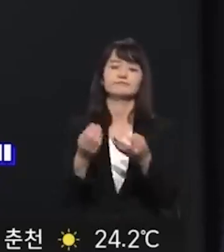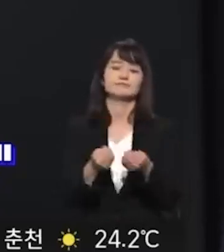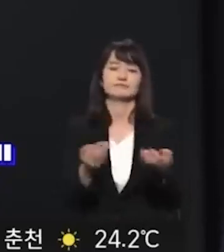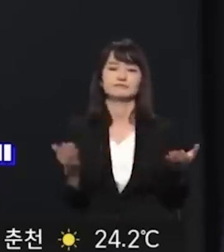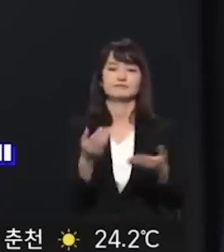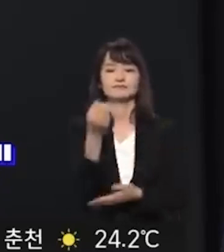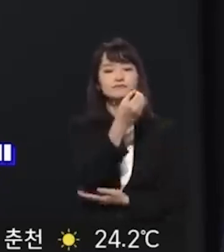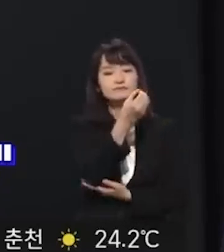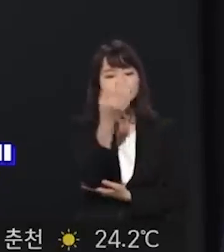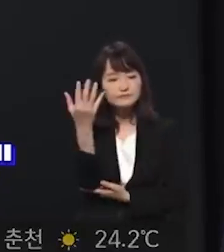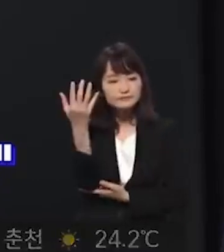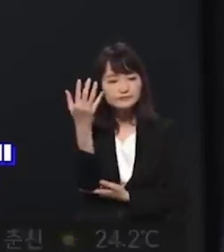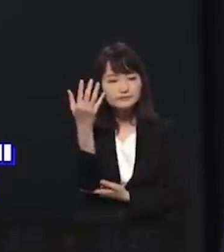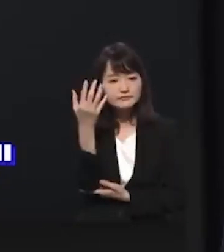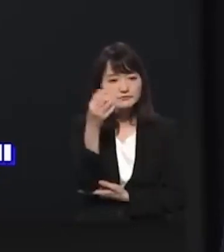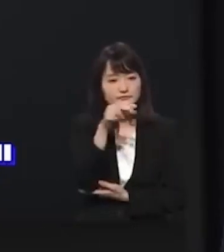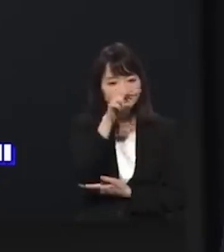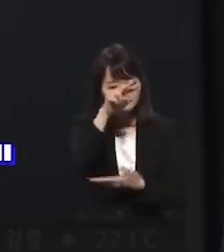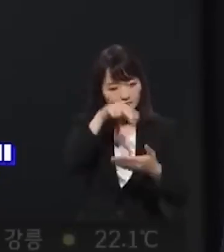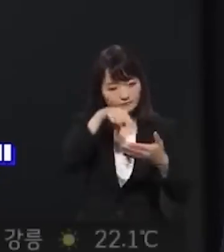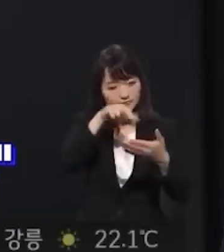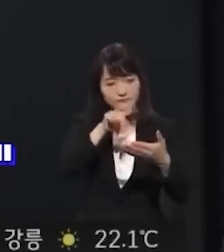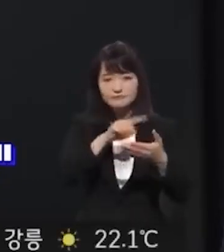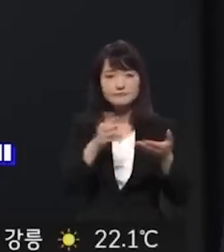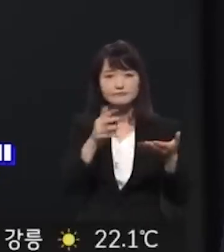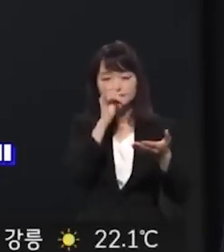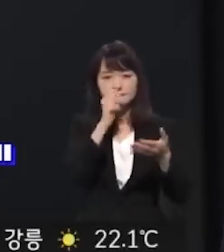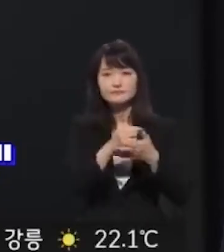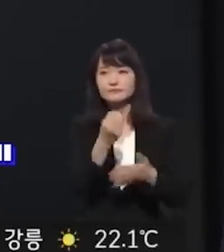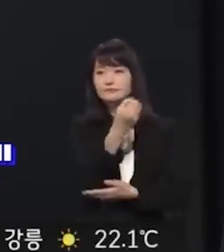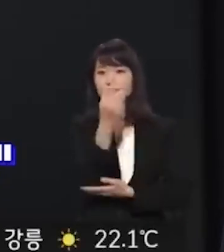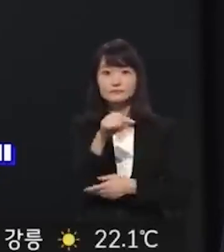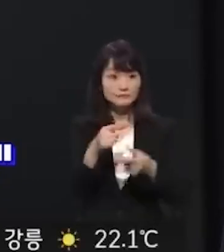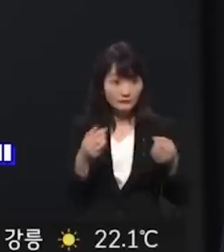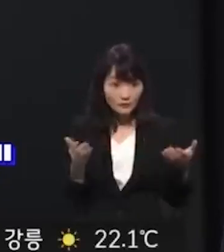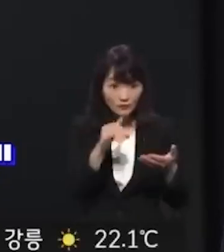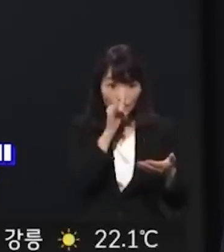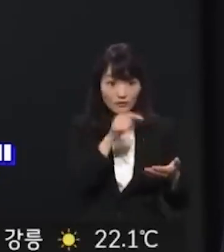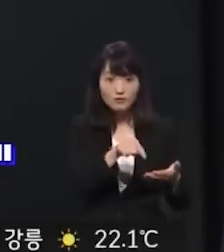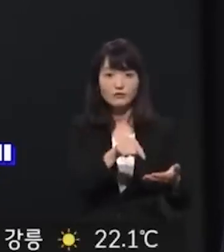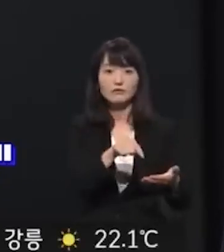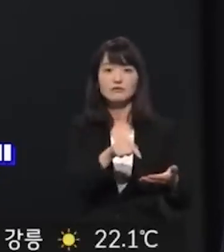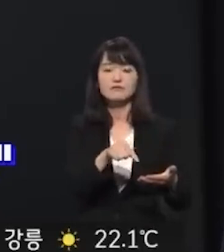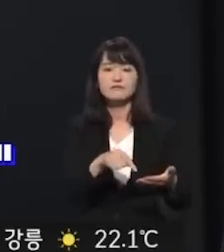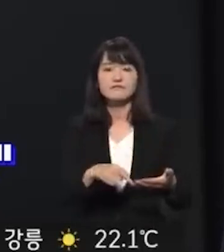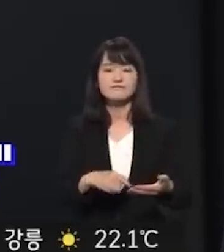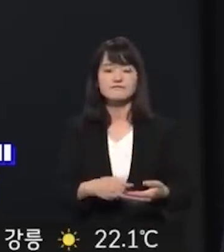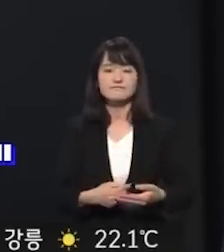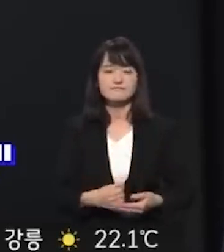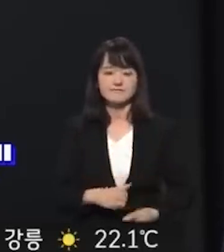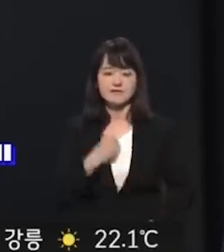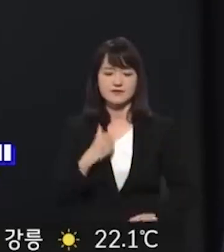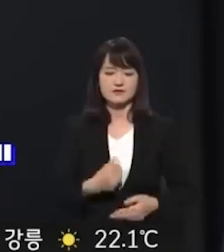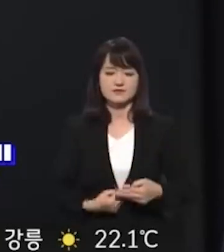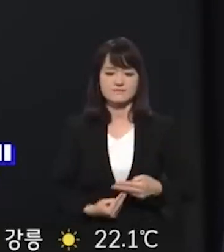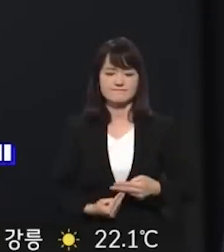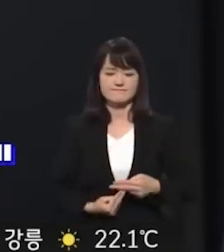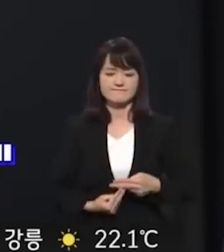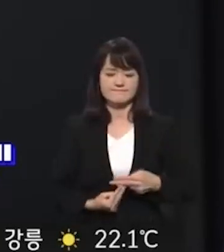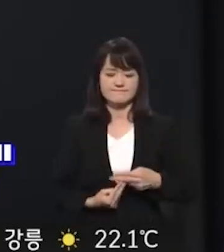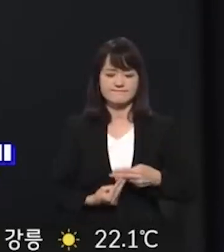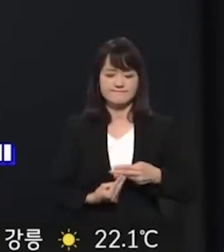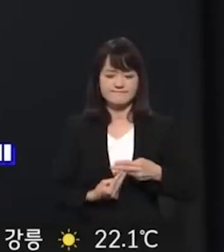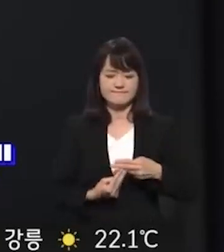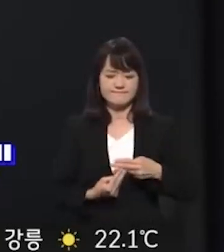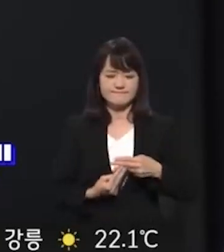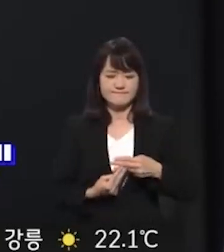보게 돼 왔고 지금까지 무슨 일이 생길 때 신문에서 이런 일이 있었어 이게 이제 쌓이다 보니까 이제 그런 마음이